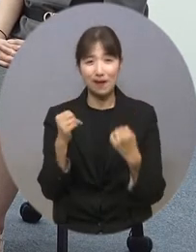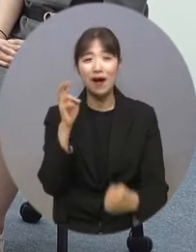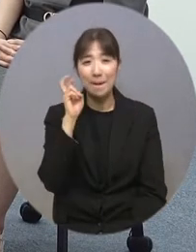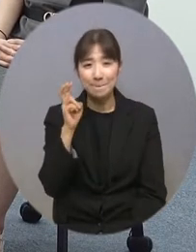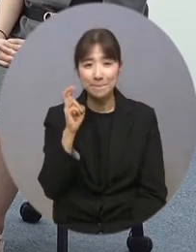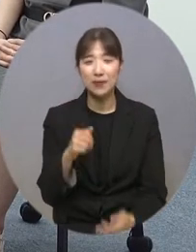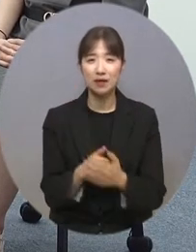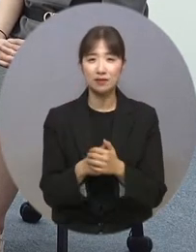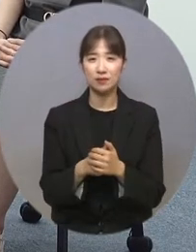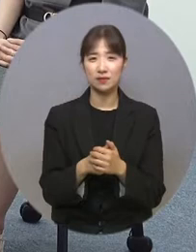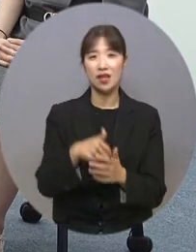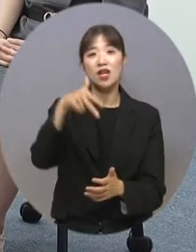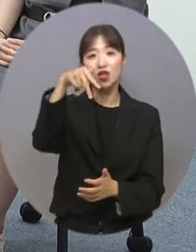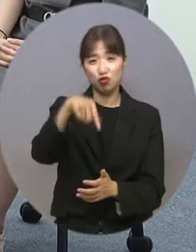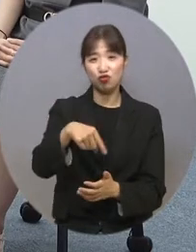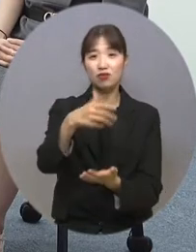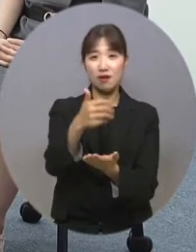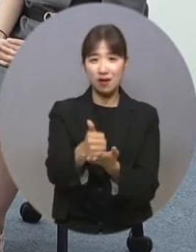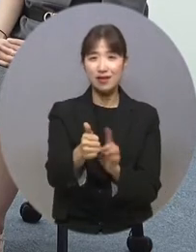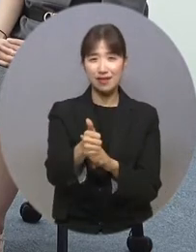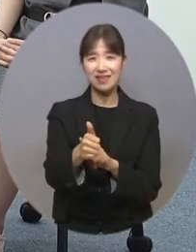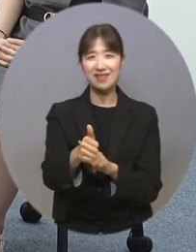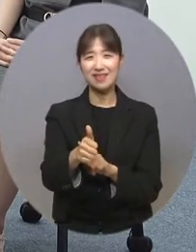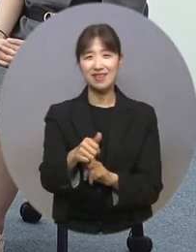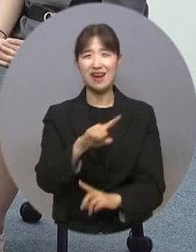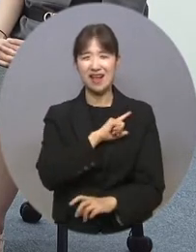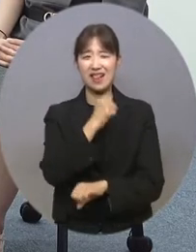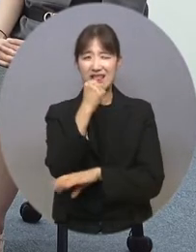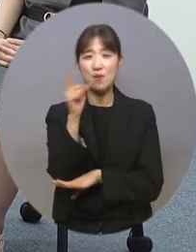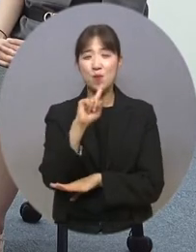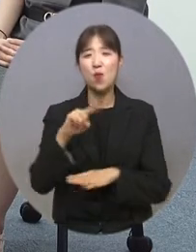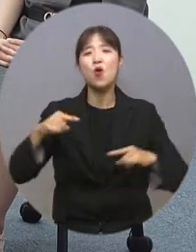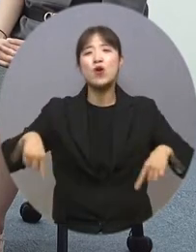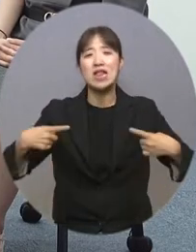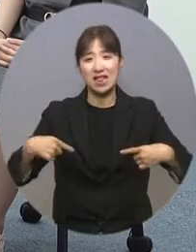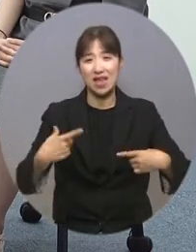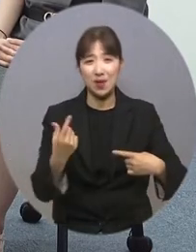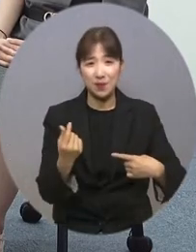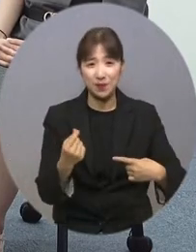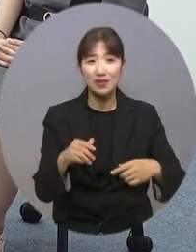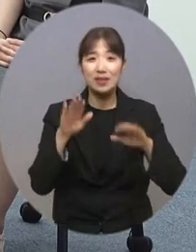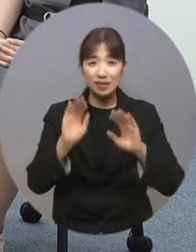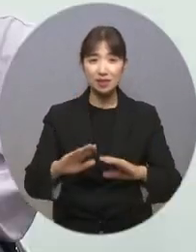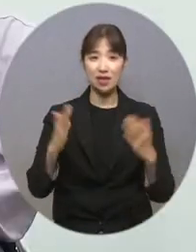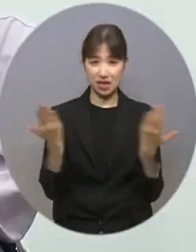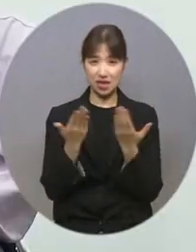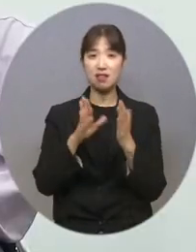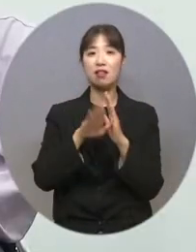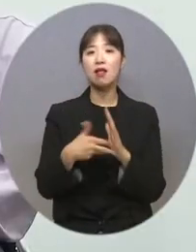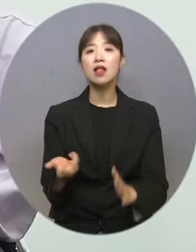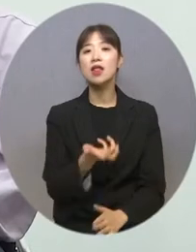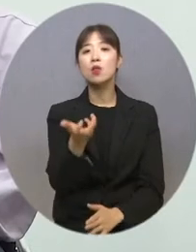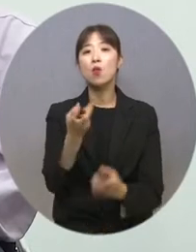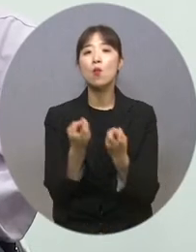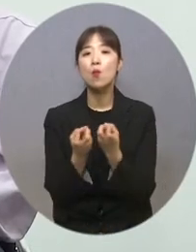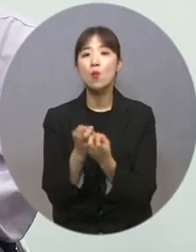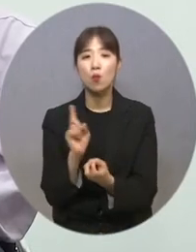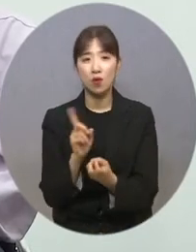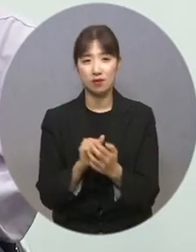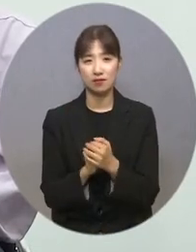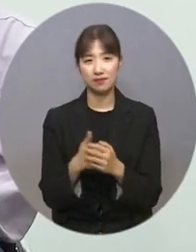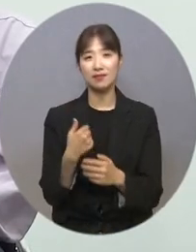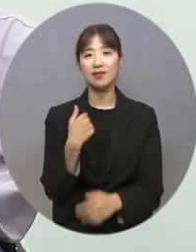같아요 우리주 성이 님은 기본적으로 휠체어를 사용 하시지 않아요 지금은 일단 직장 생활 하실 때는 이동을 어떻게 하고 있어요